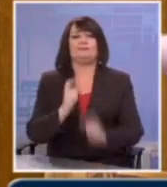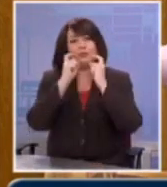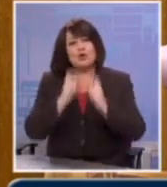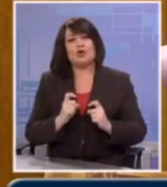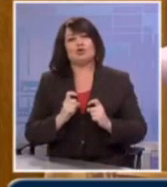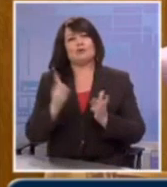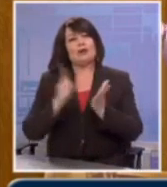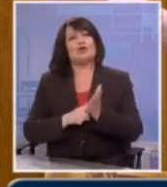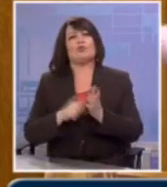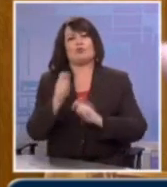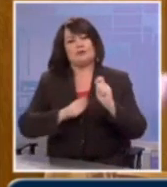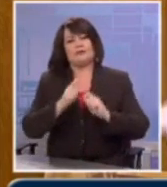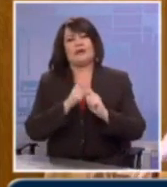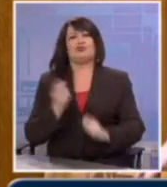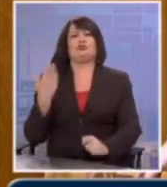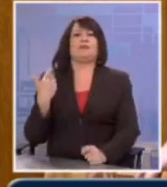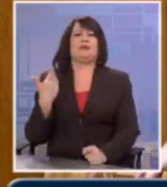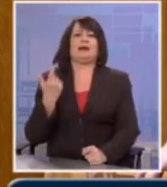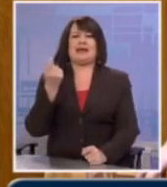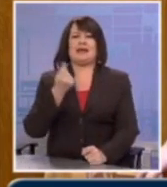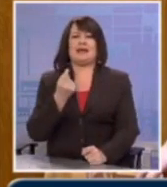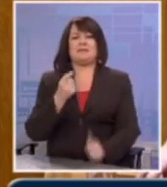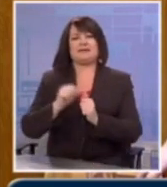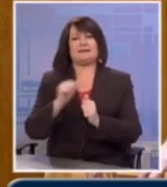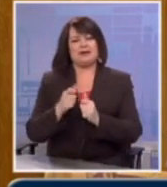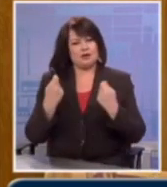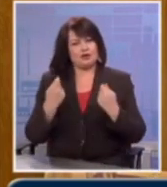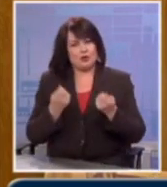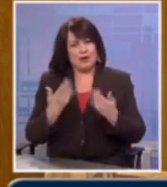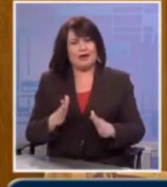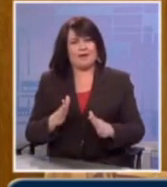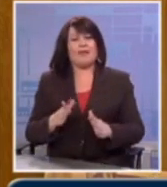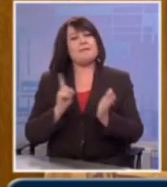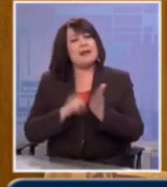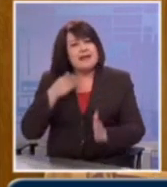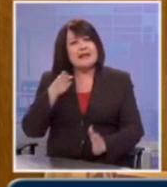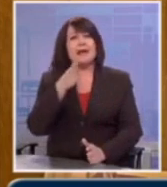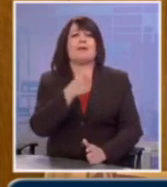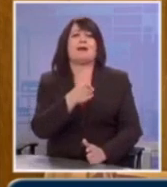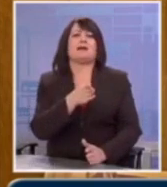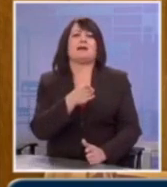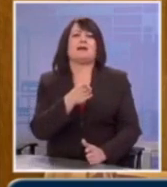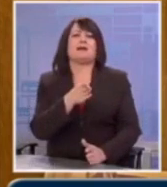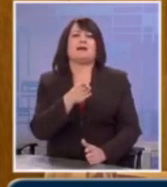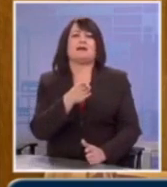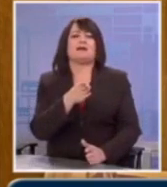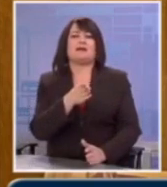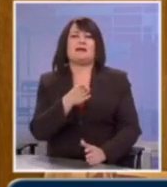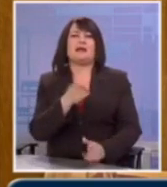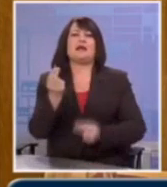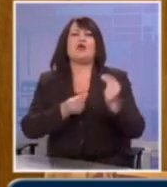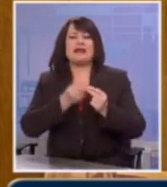το νομοθετήσουμε πριν από 1μ μήνα δηλαδή με τους παγωμένους κατασχεμένου